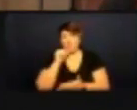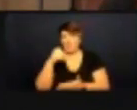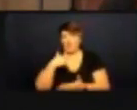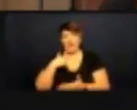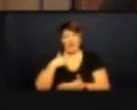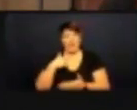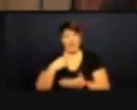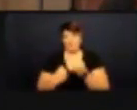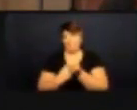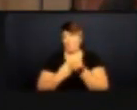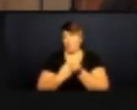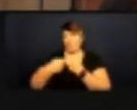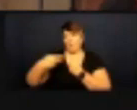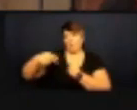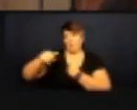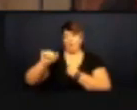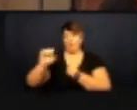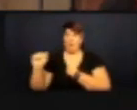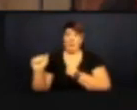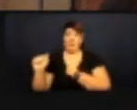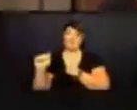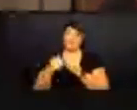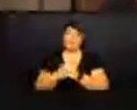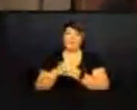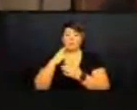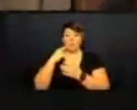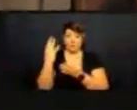madarasa peke yake.